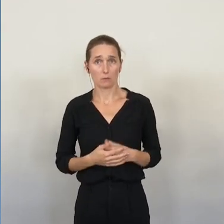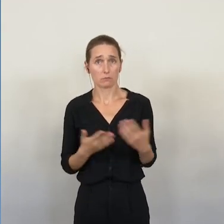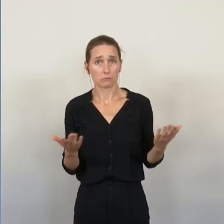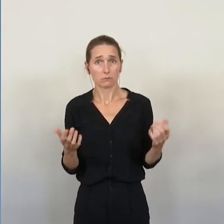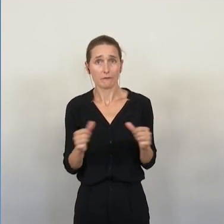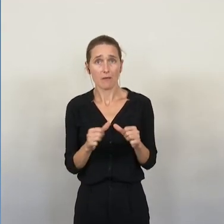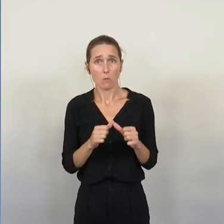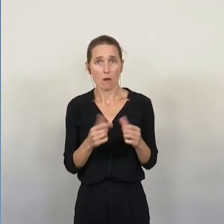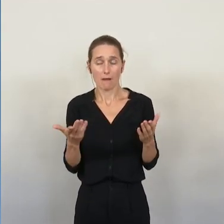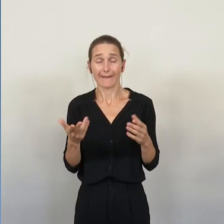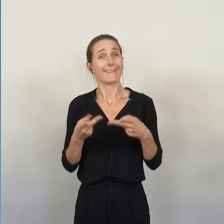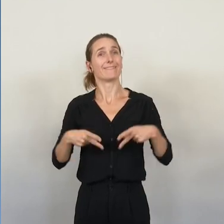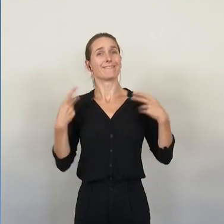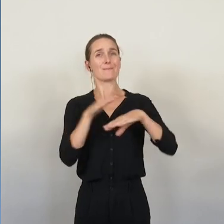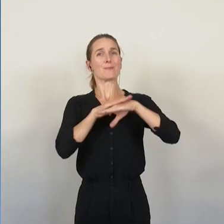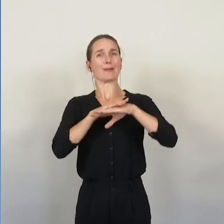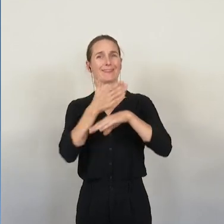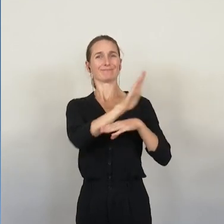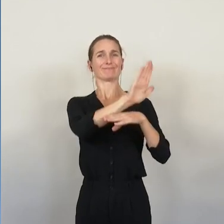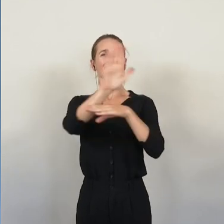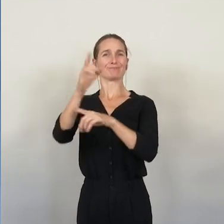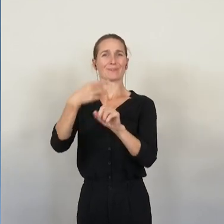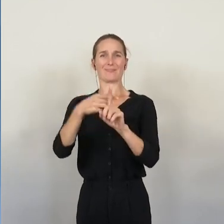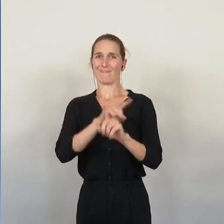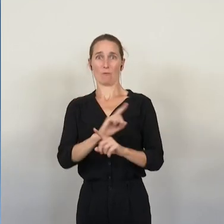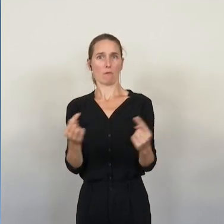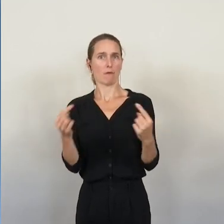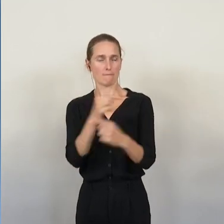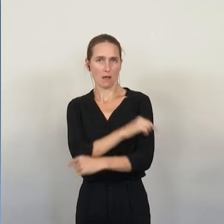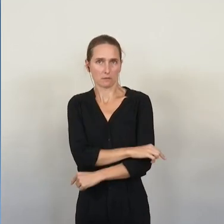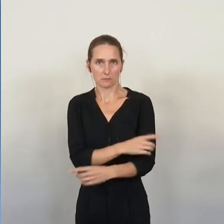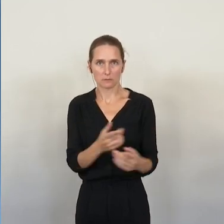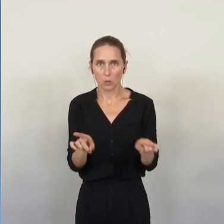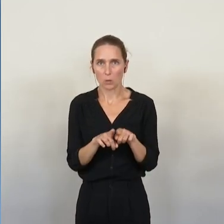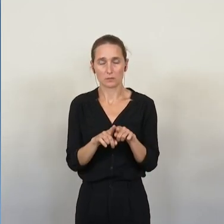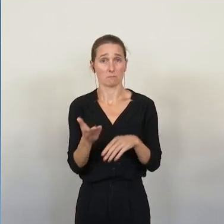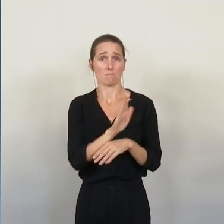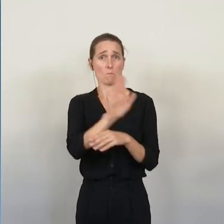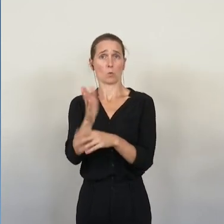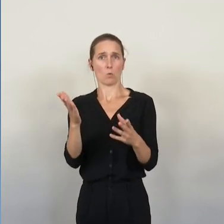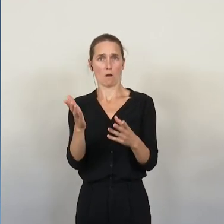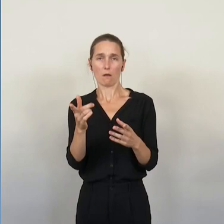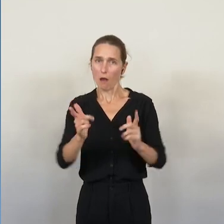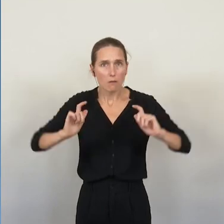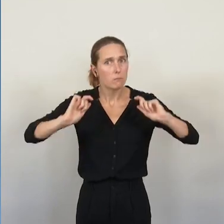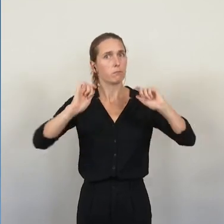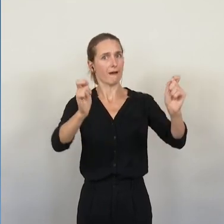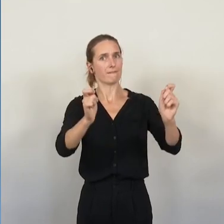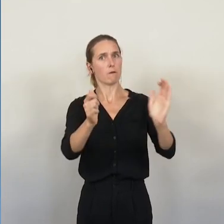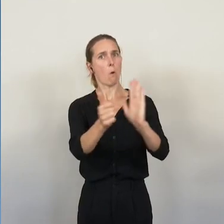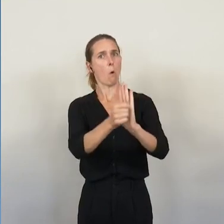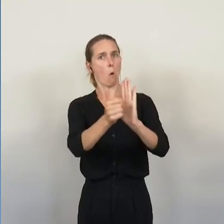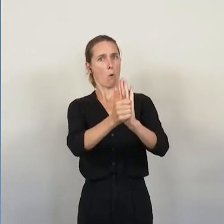montrez jamais que ce que vous voulez tous bien cacher c'est votre incapacité à assumer ce pourquoi vous avez été